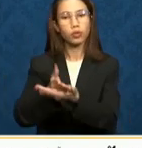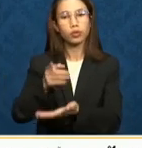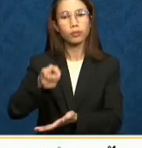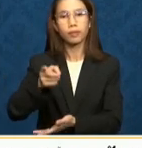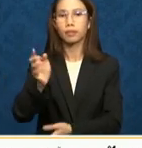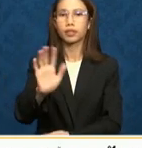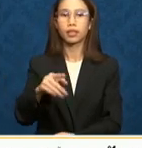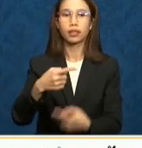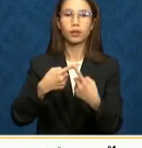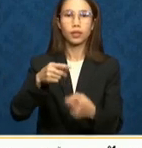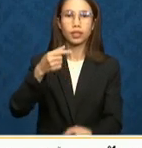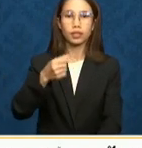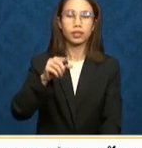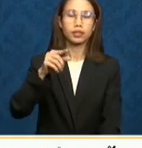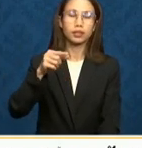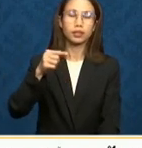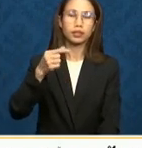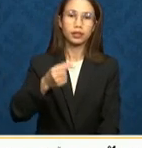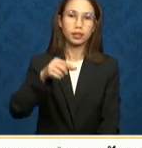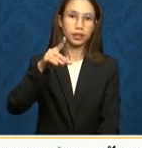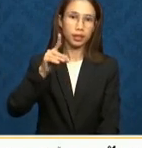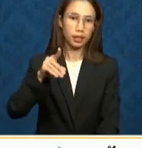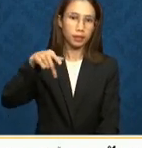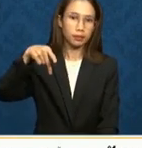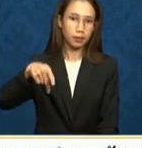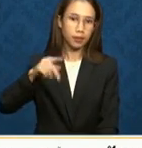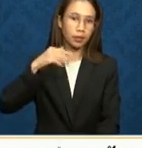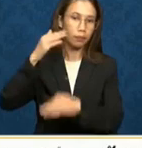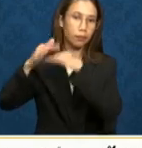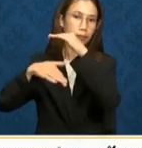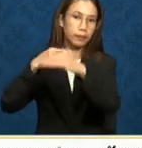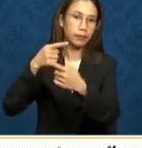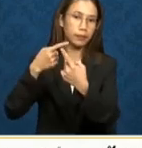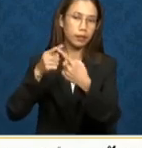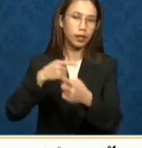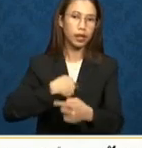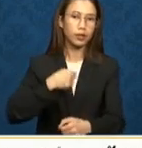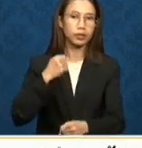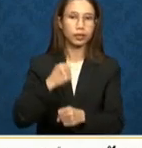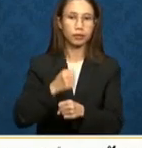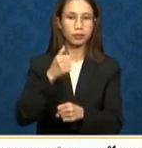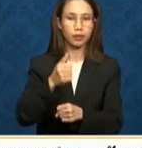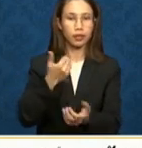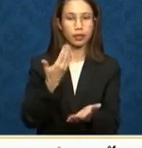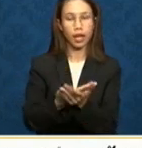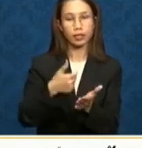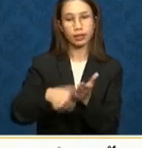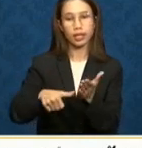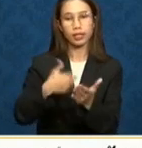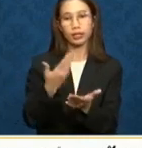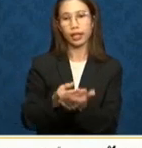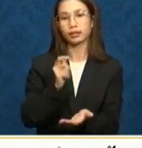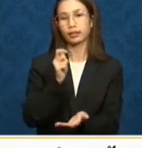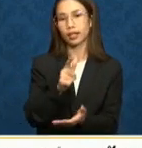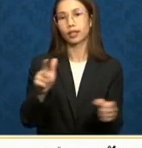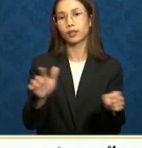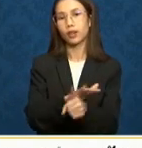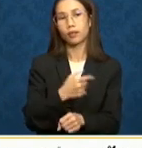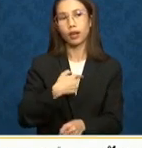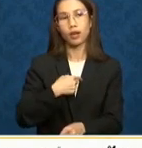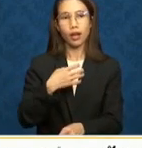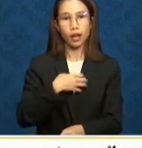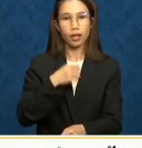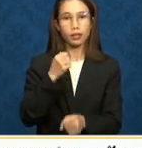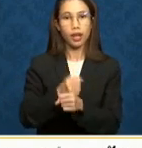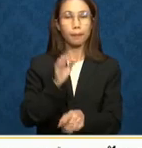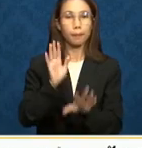GDP ที่เราคิดว่าจะเติบโตและจนกระทั่งเรามีความสามารถในการคืนหนี้ได้เนี่ยเราเคยพูดอยู่เสมอว่าเราจะทำให้มันอยู่